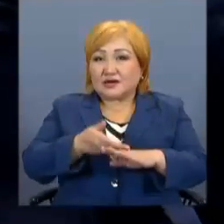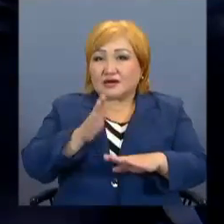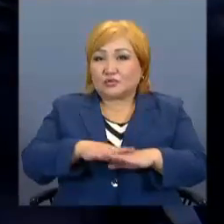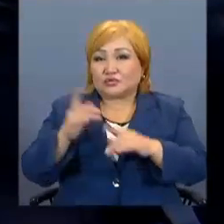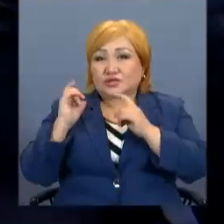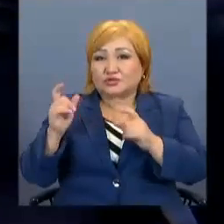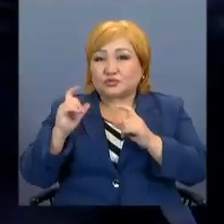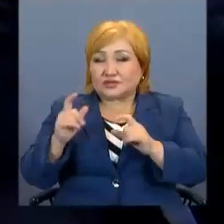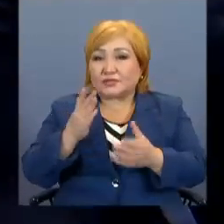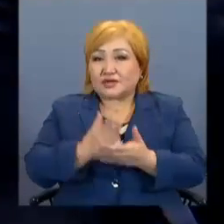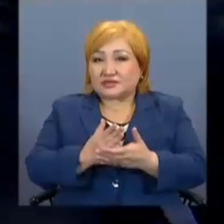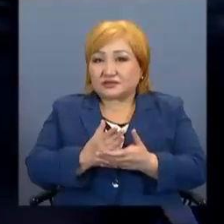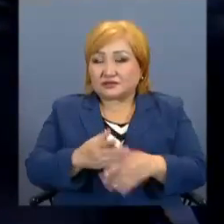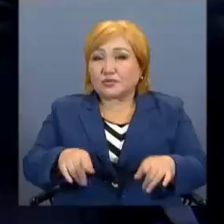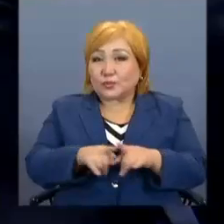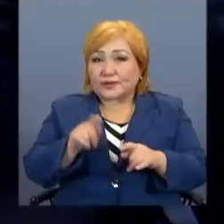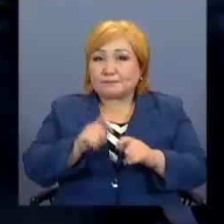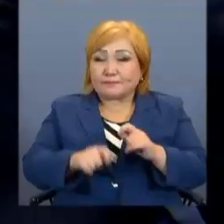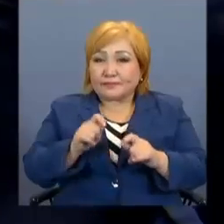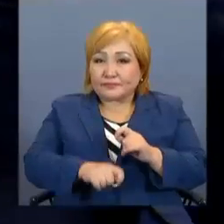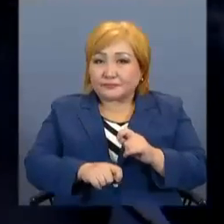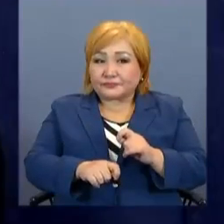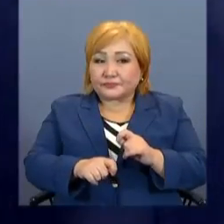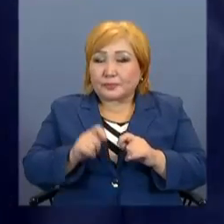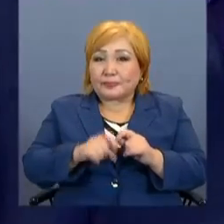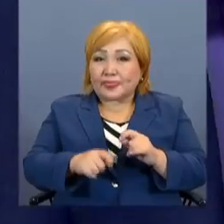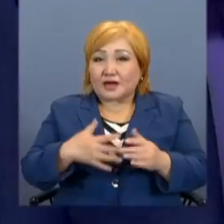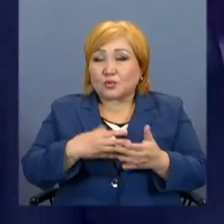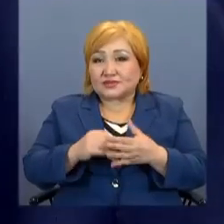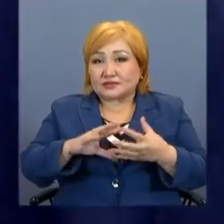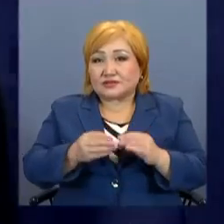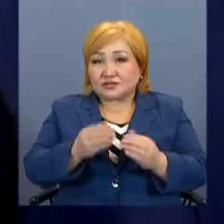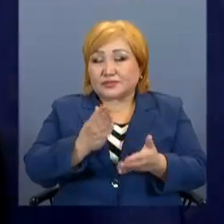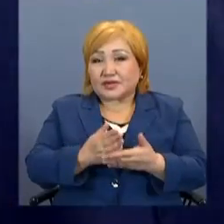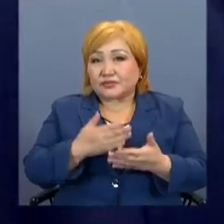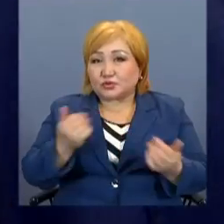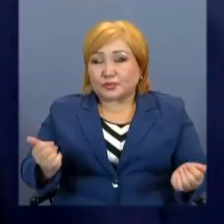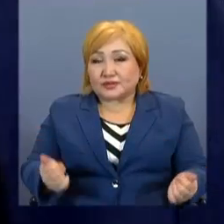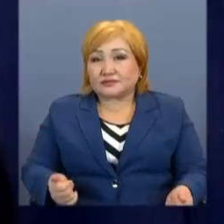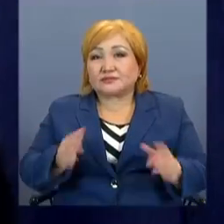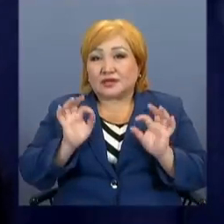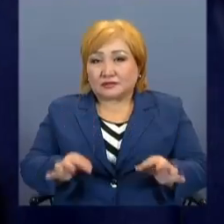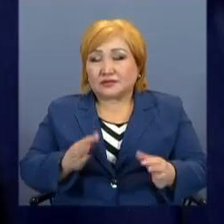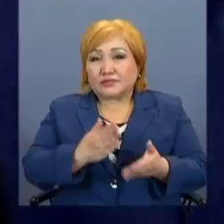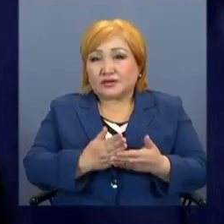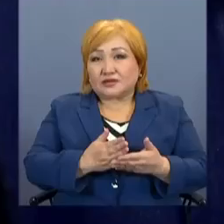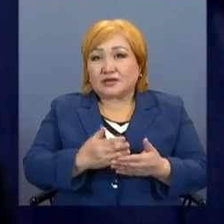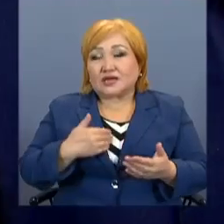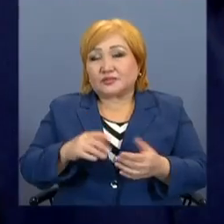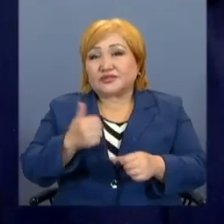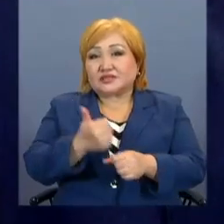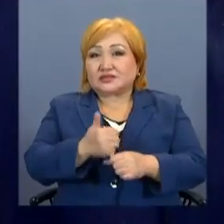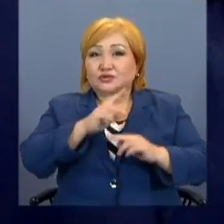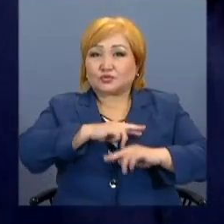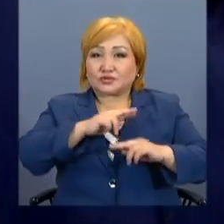Ұдайы тексеріс өз нәтижесін беріп жатыр ма? Әрине. Қазіргі таңға ол біздің негізгі жұмысымыз.